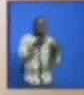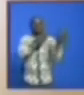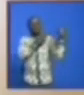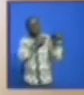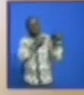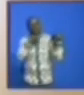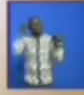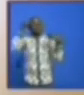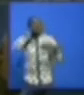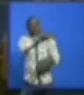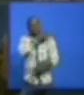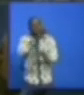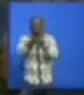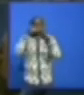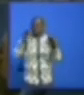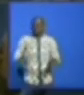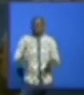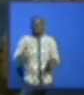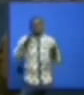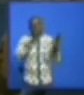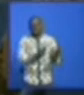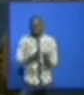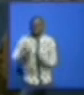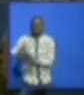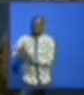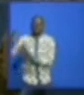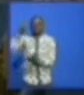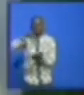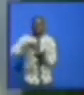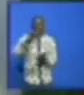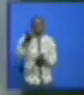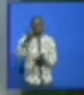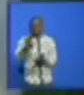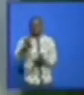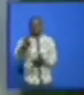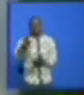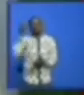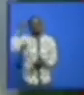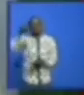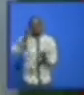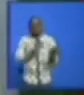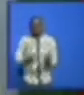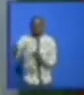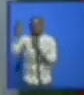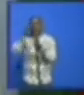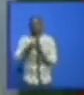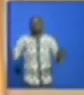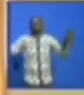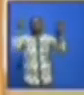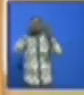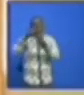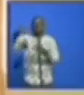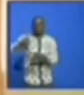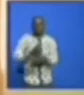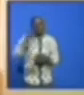chefs d'entreprise pour préparer Africalia 2018. Les organisateurs de ce cadre de rendez-vous d'affaires sonnent la mobilisation